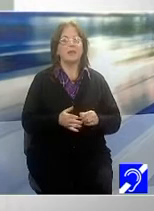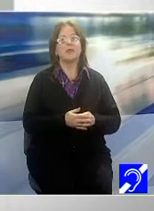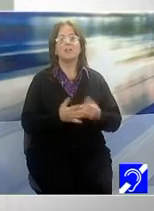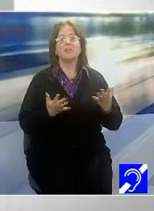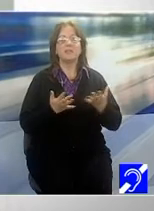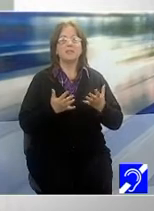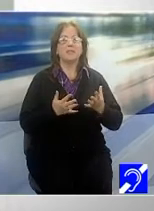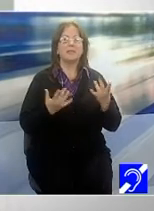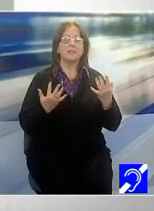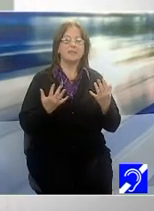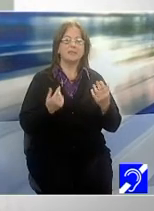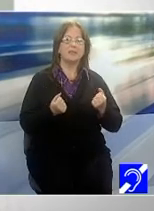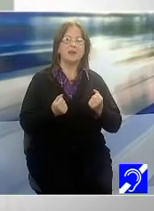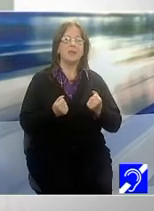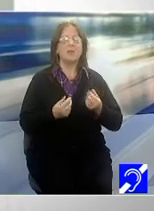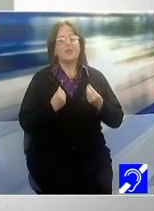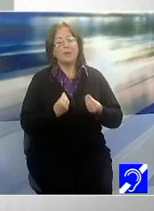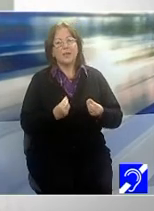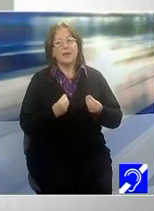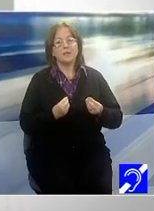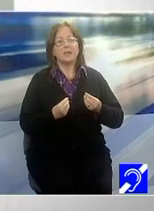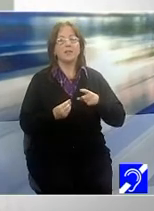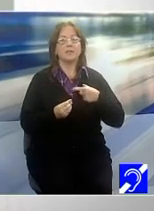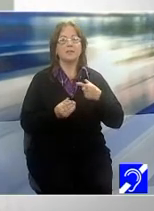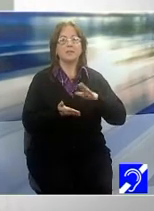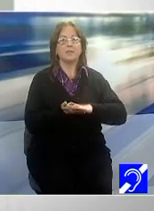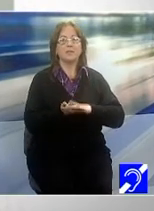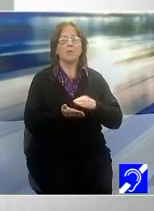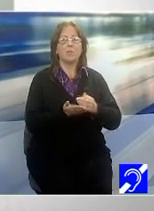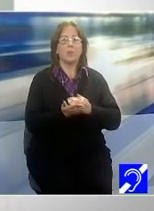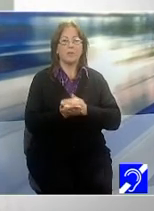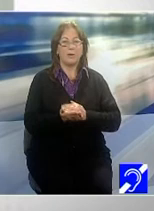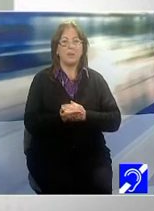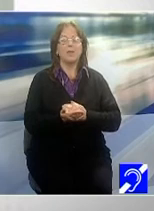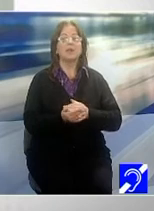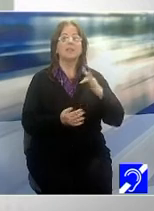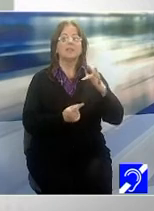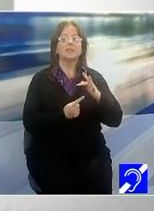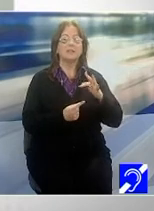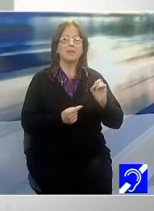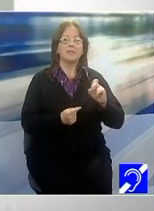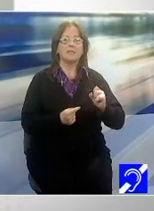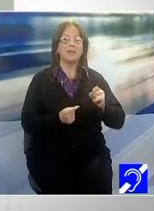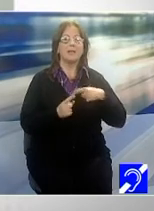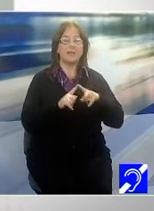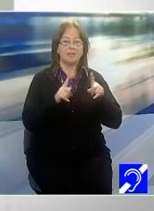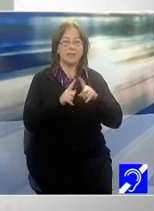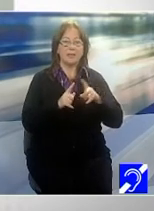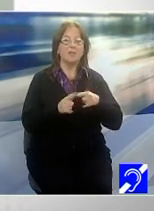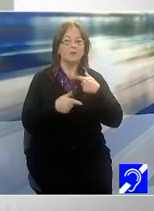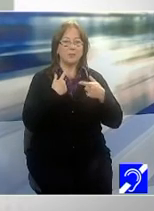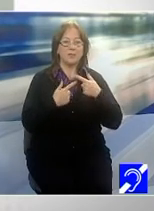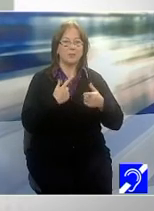dintre doleanțele societății civile se regăsesc în acest program. La Transilvania la zi vom discuta și despre evoluția